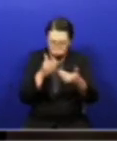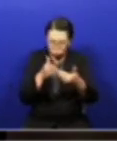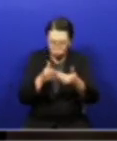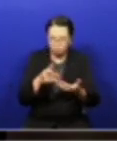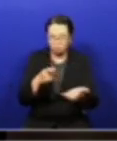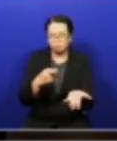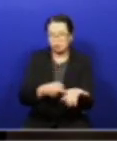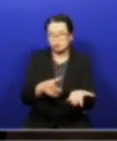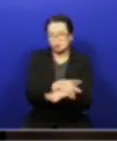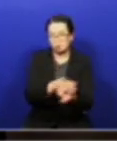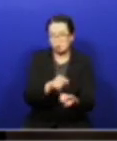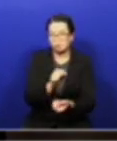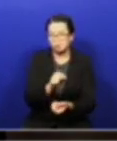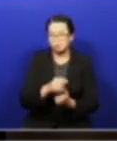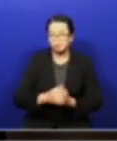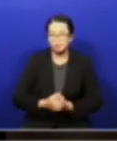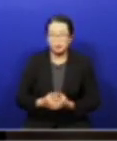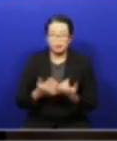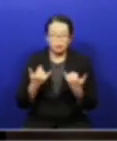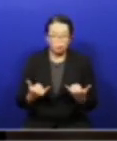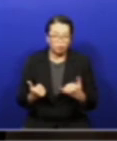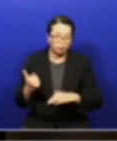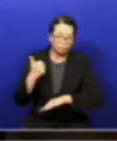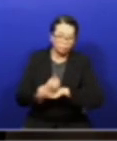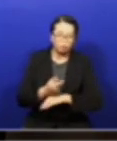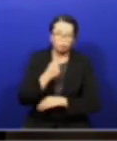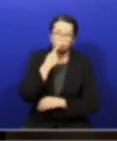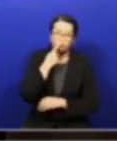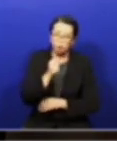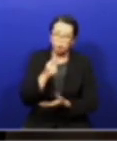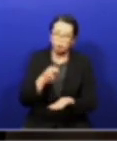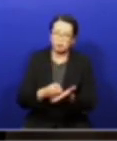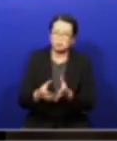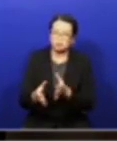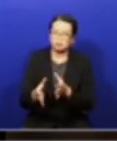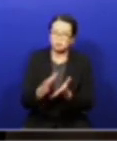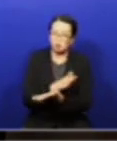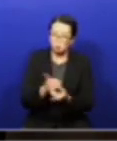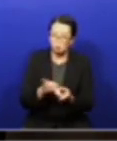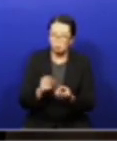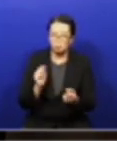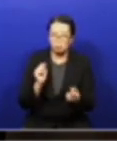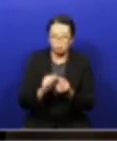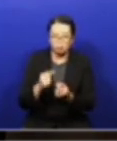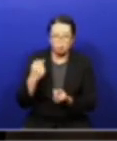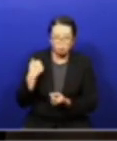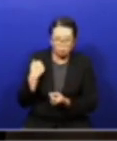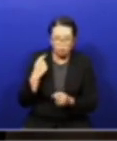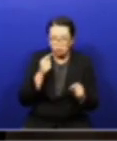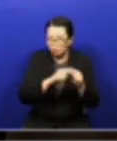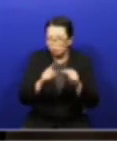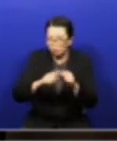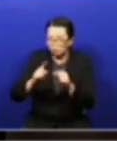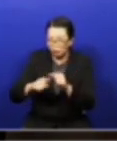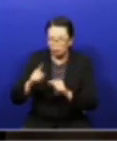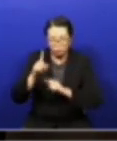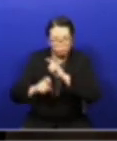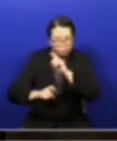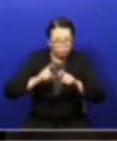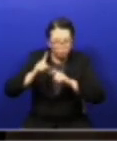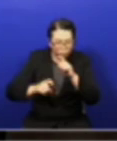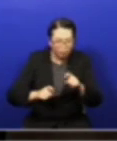คนทีนี้ท่านมาชี้แจงวันนี้เนี่ยผมเชื่อว่าหลายเรื่องที่มันเป็นข้อบกพร่องหลายเรื่องที่เราอยากถามเนี่ย